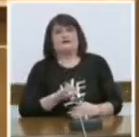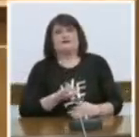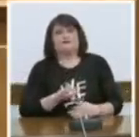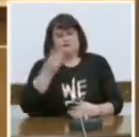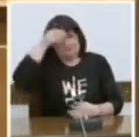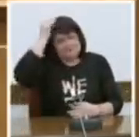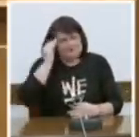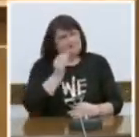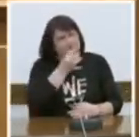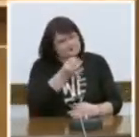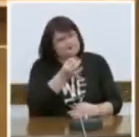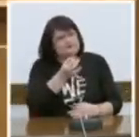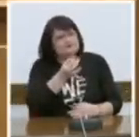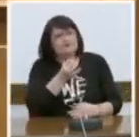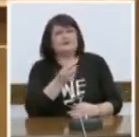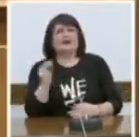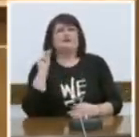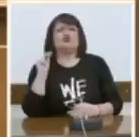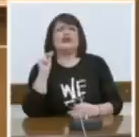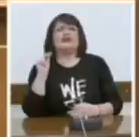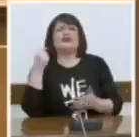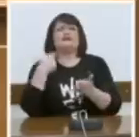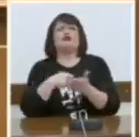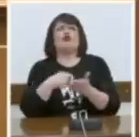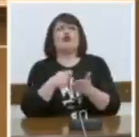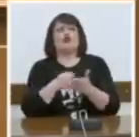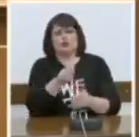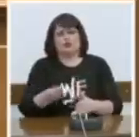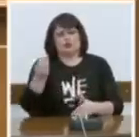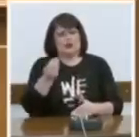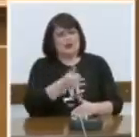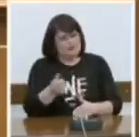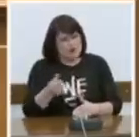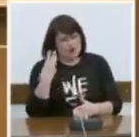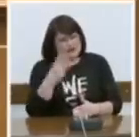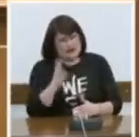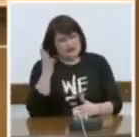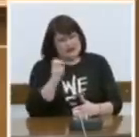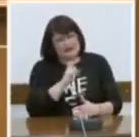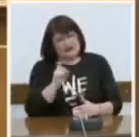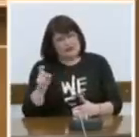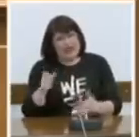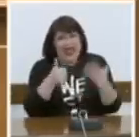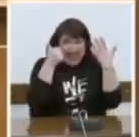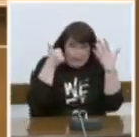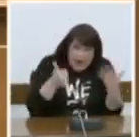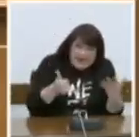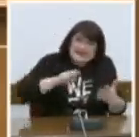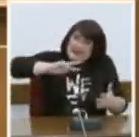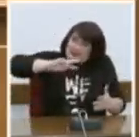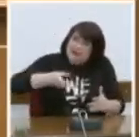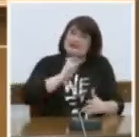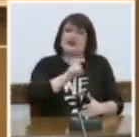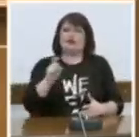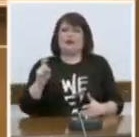και δεσμευτήκατε και 90% φορολόγηση. Μόνο 340 εκατομμύρια σε σχέση με 6 δισεκατομμύρια. Σε αυτές τις διαπιστώσεις